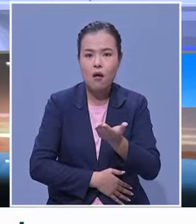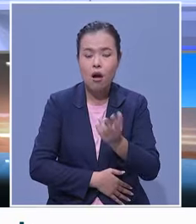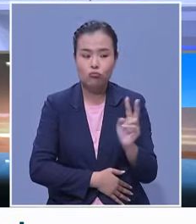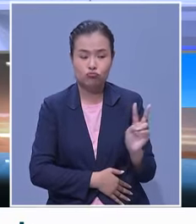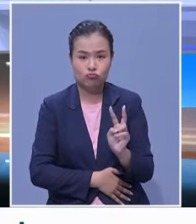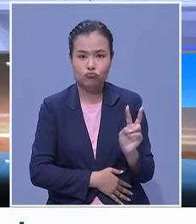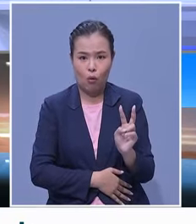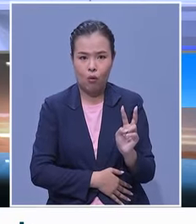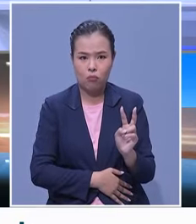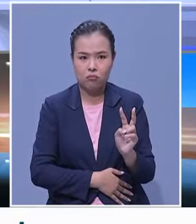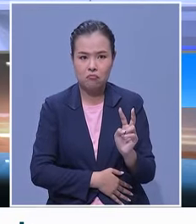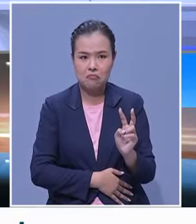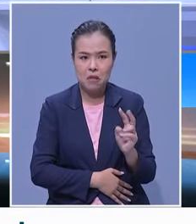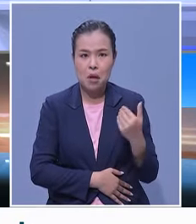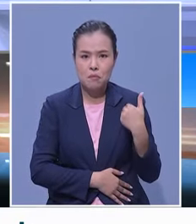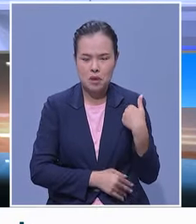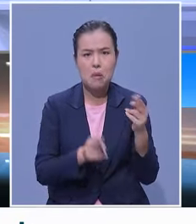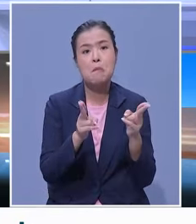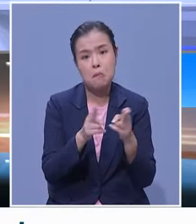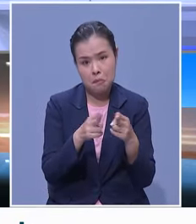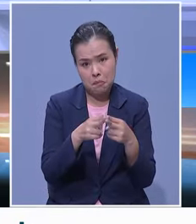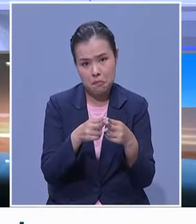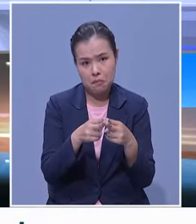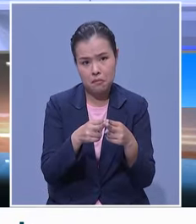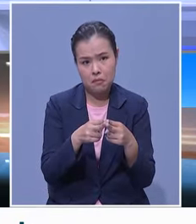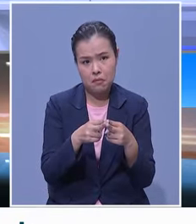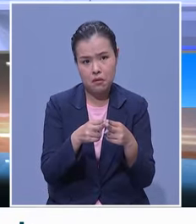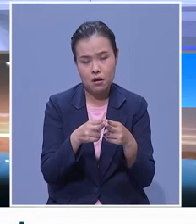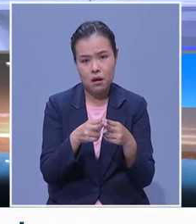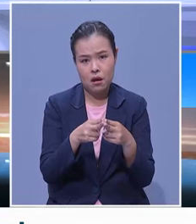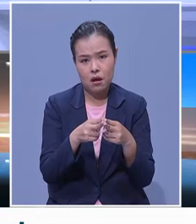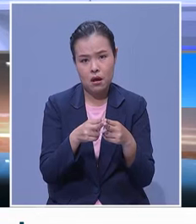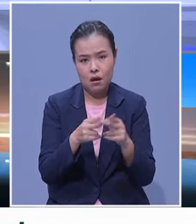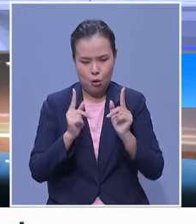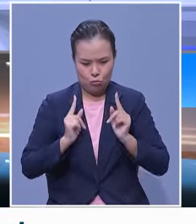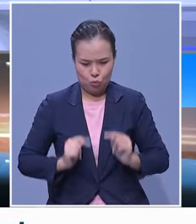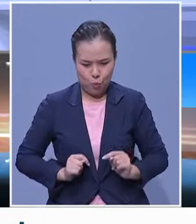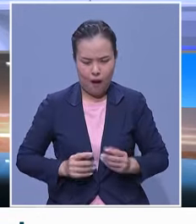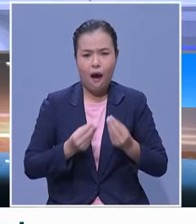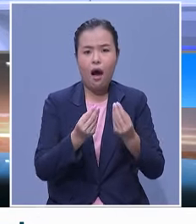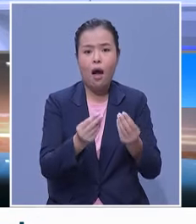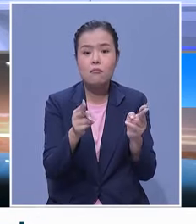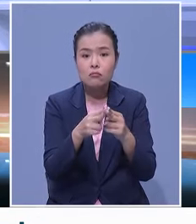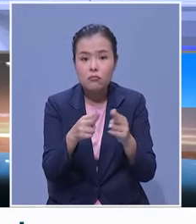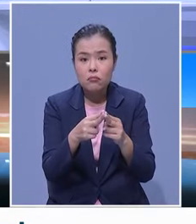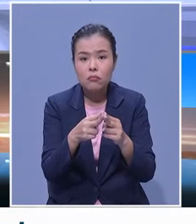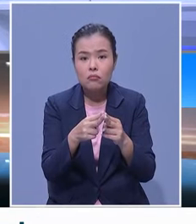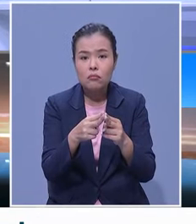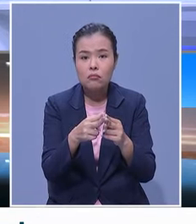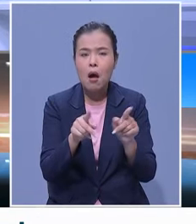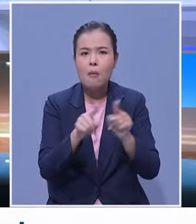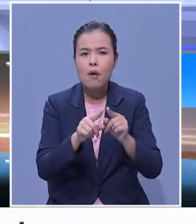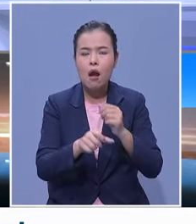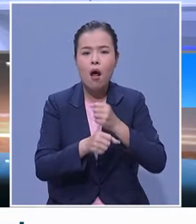คู่ว่าต้องมีสัมพันธ์ด้วยอ่าเป็นการถวายตัวเป็นพุทธบูชาคืออ้างว่าถ้าทำแบบนี้จะเป็นการต่อ